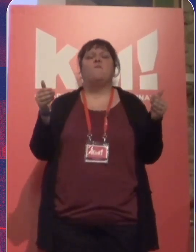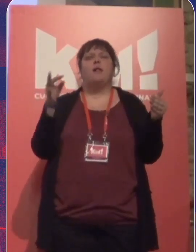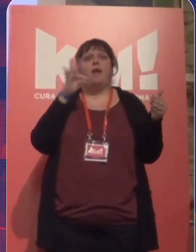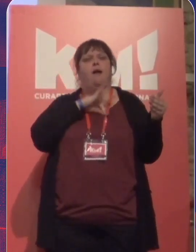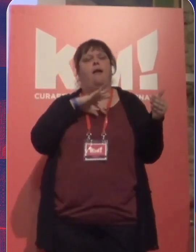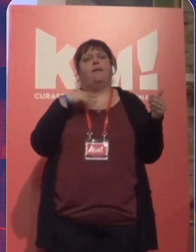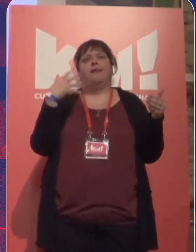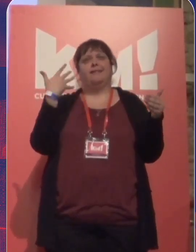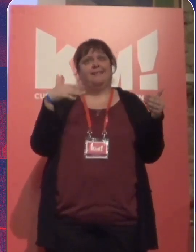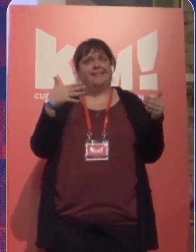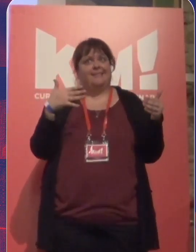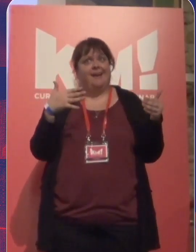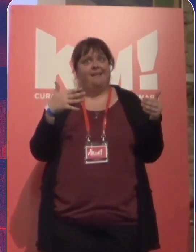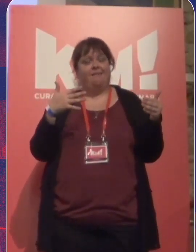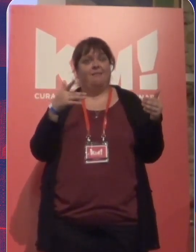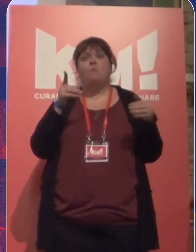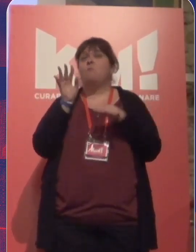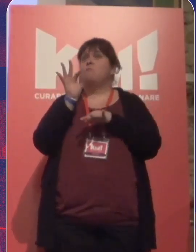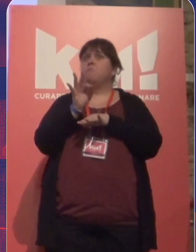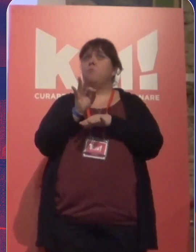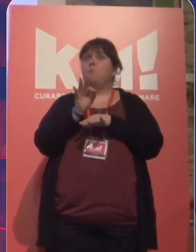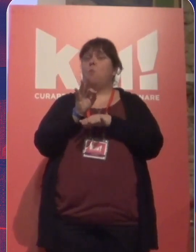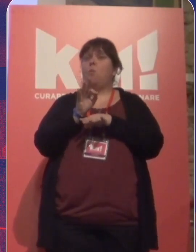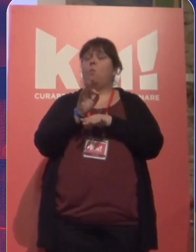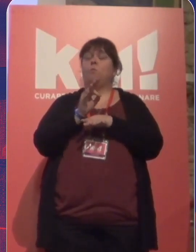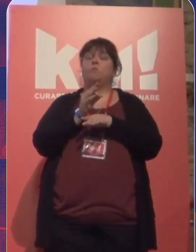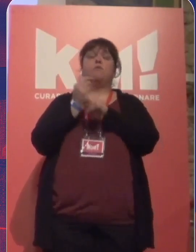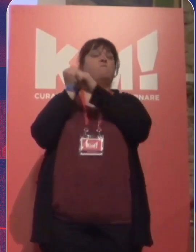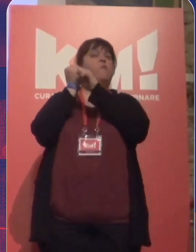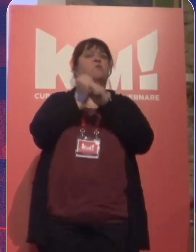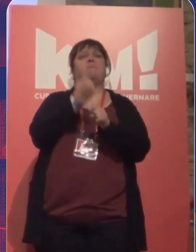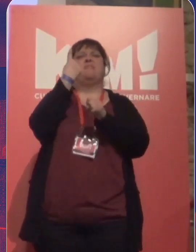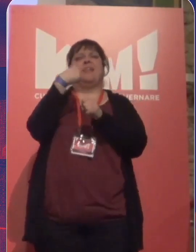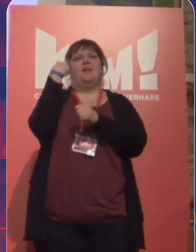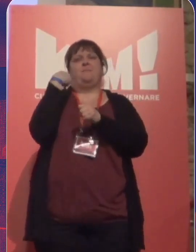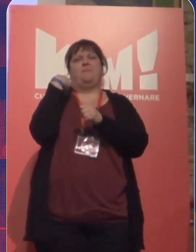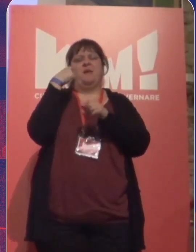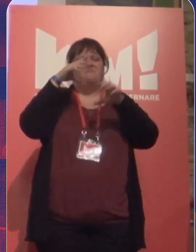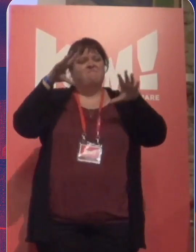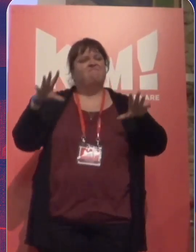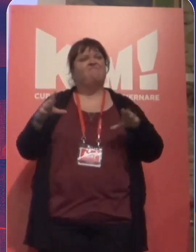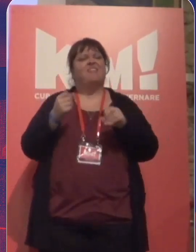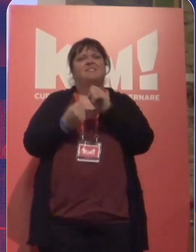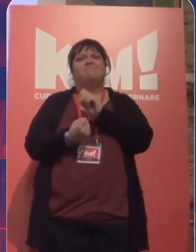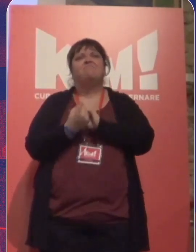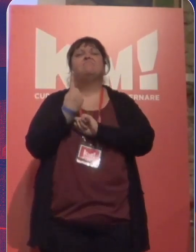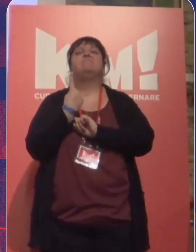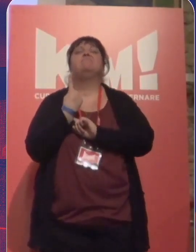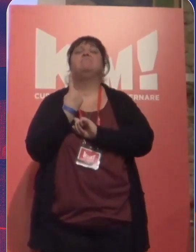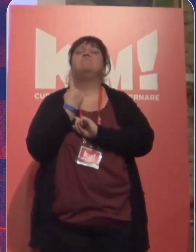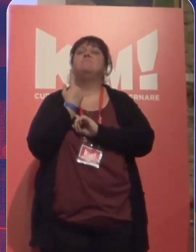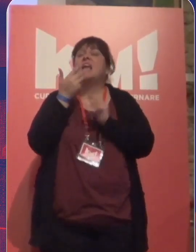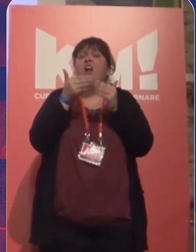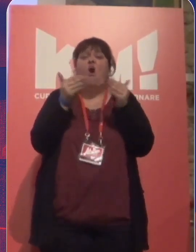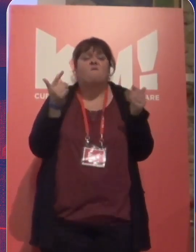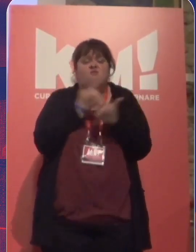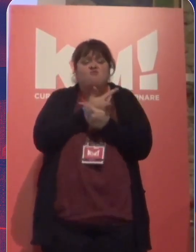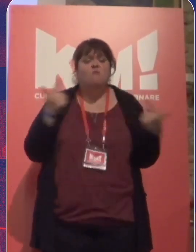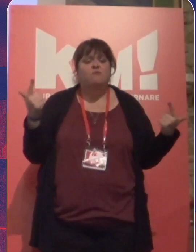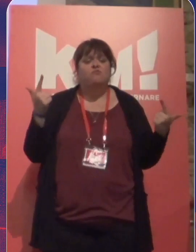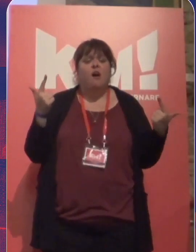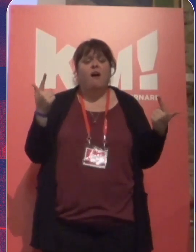decisivo perché la vita possa istituirsi senza confine la vita non sostituisce resta